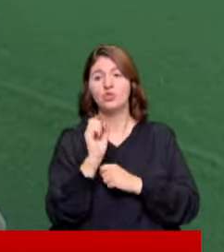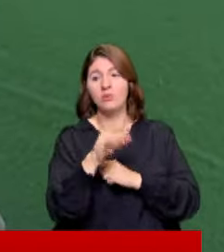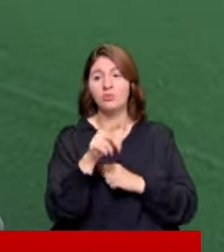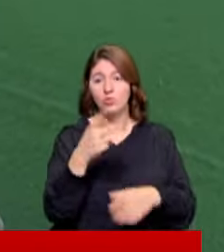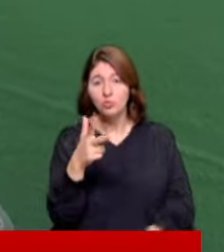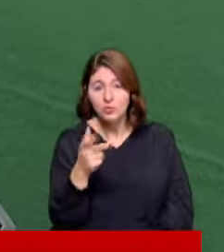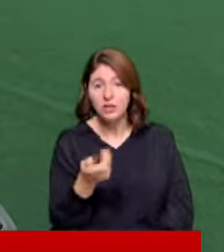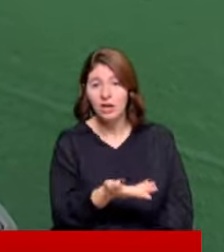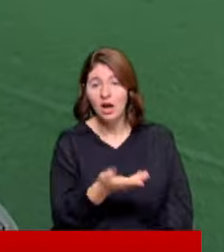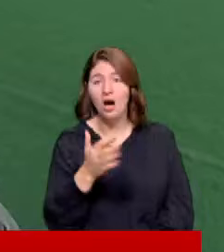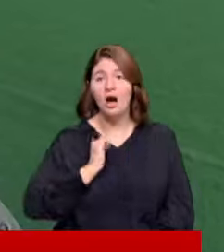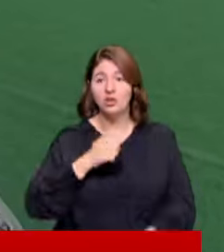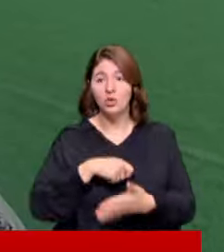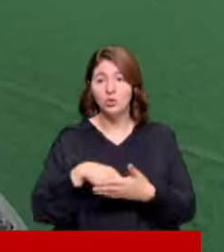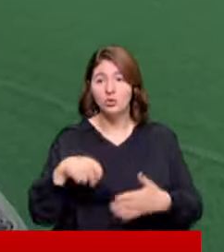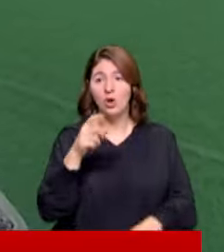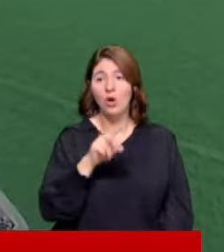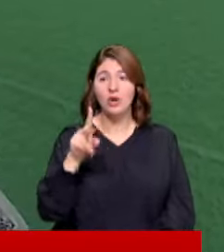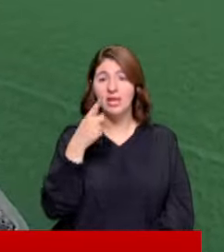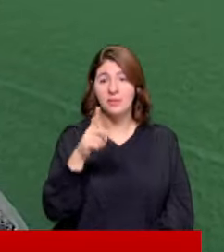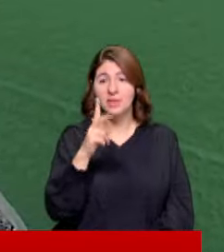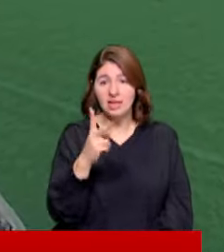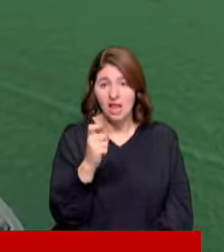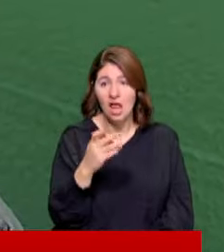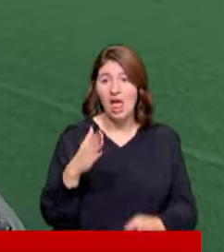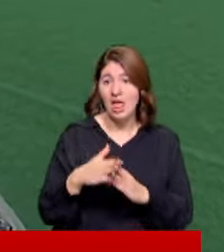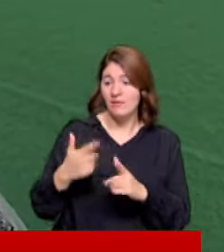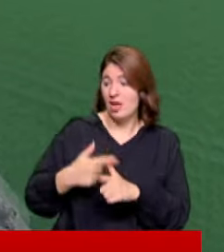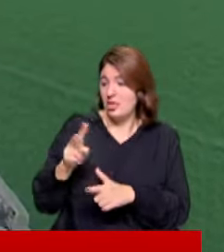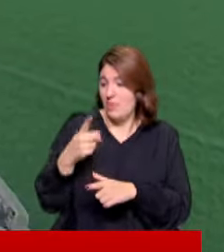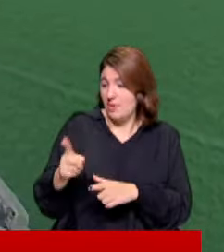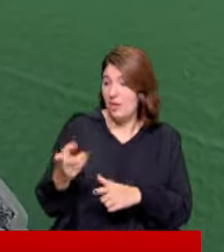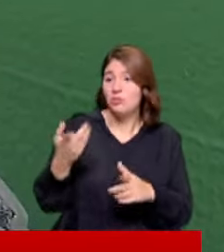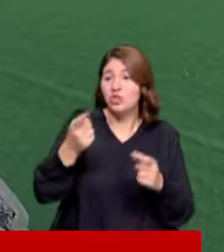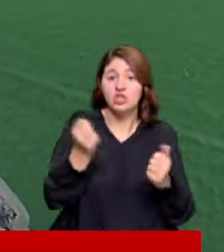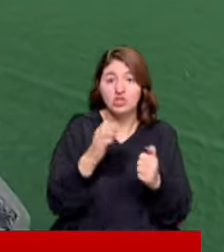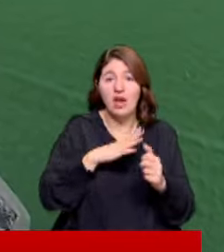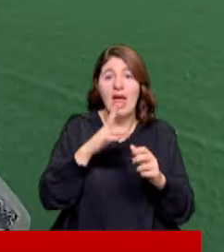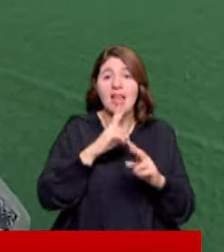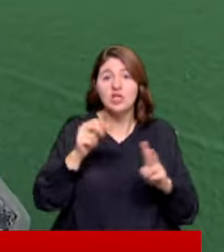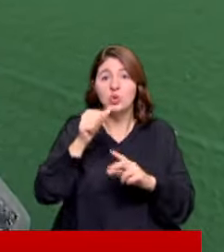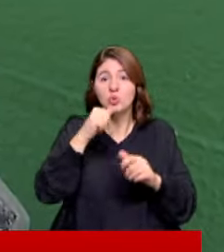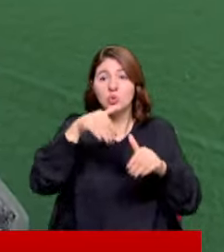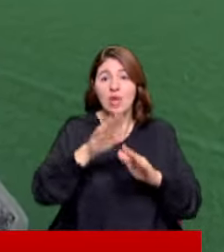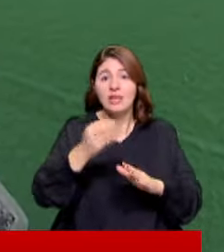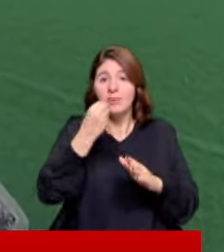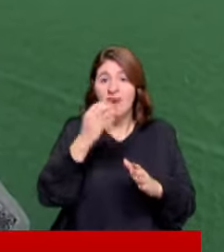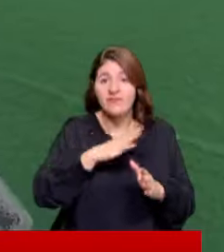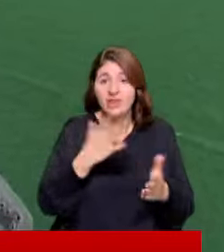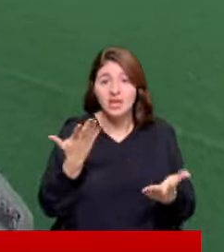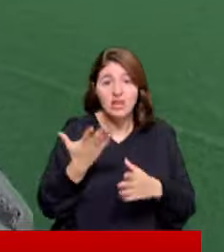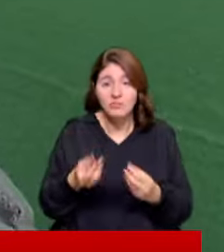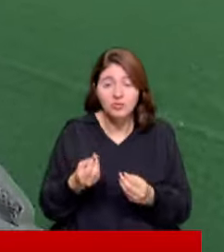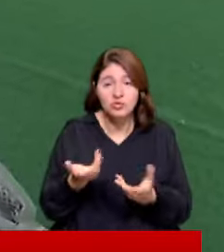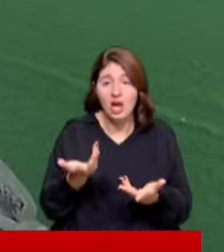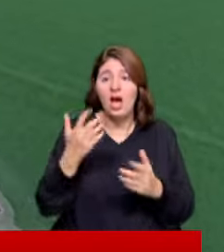şu an 3000 lira. Asgari ücret 17.002 TL. Ev kirası 20.000 TL. Bunun kışı var, elektrik, su, doğalgaz var, yeme içme var. Nasıl olacak?